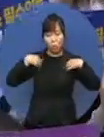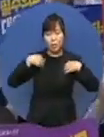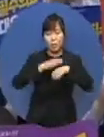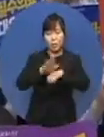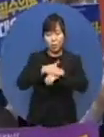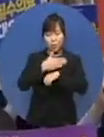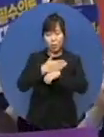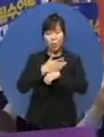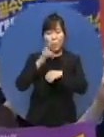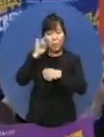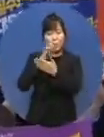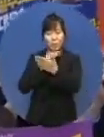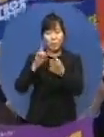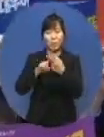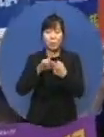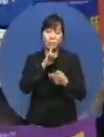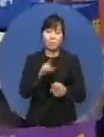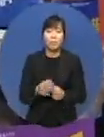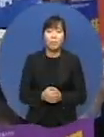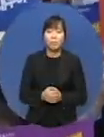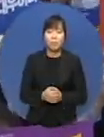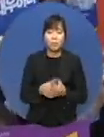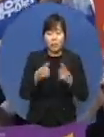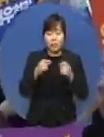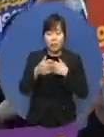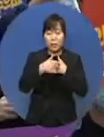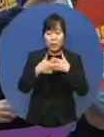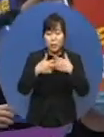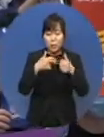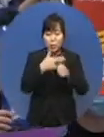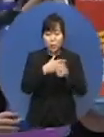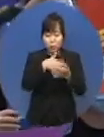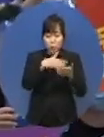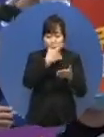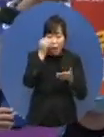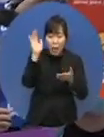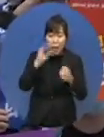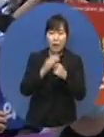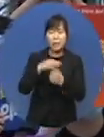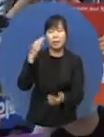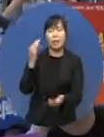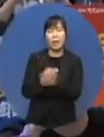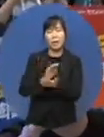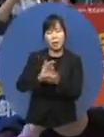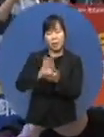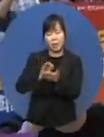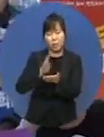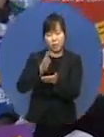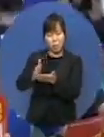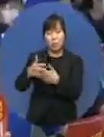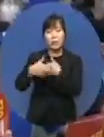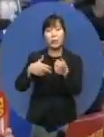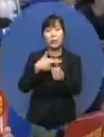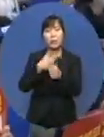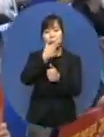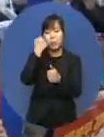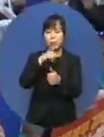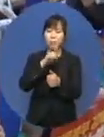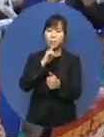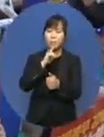꼬집었습니다. 이들은 정부는 의사 수가 부족한 것이 아니라 저렴하게 사용할 전공의가 부족한